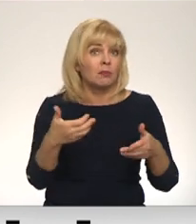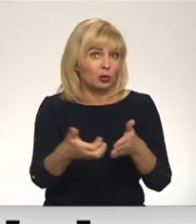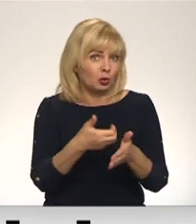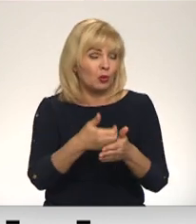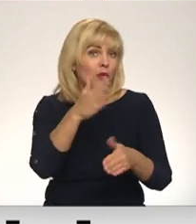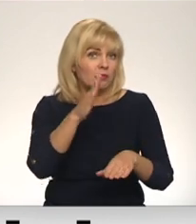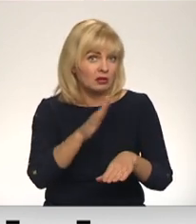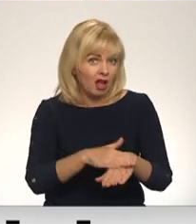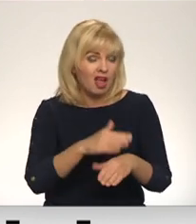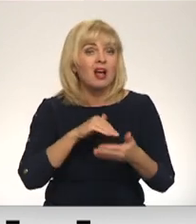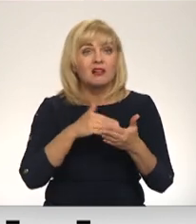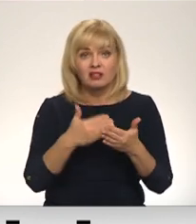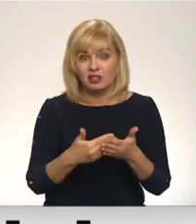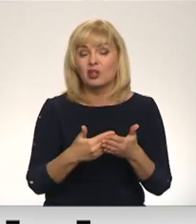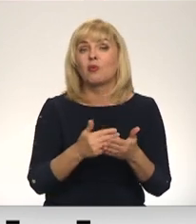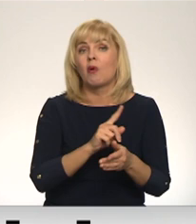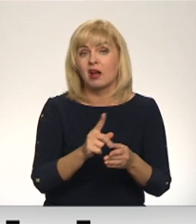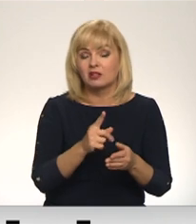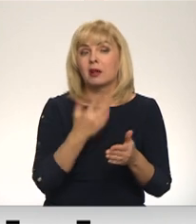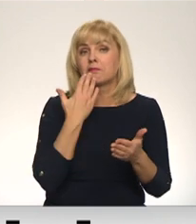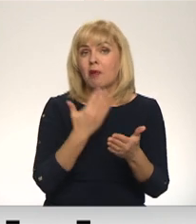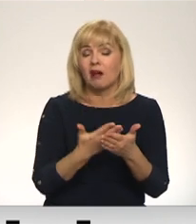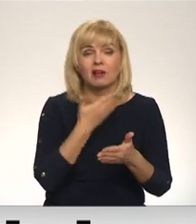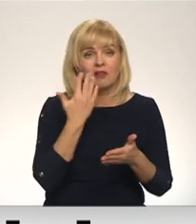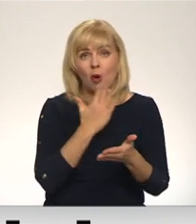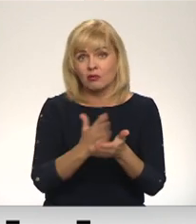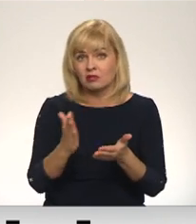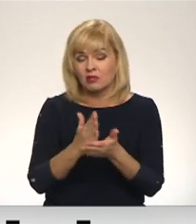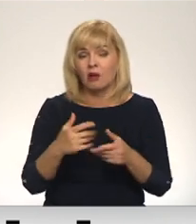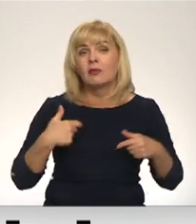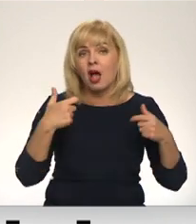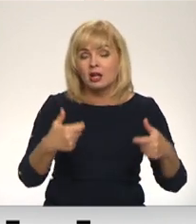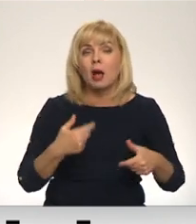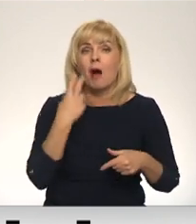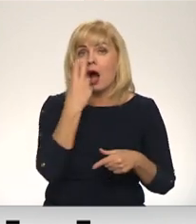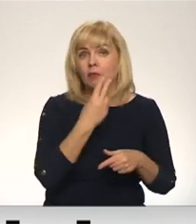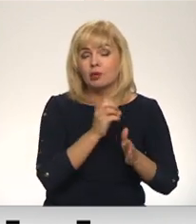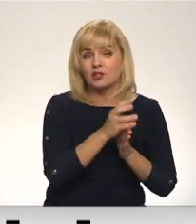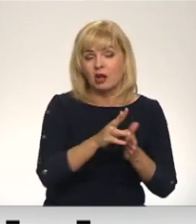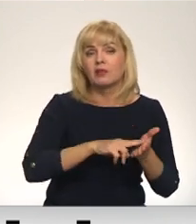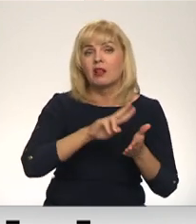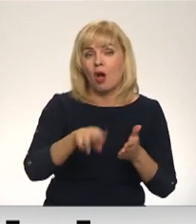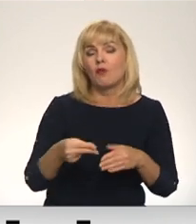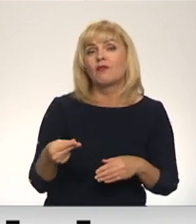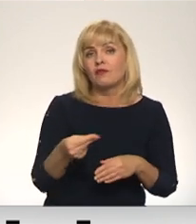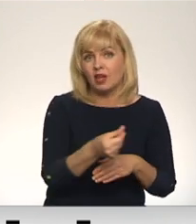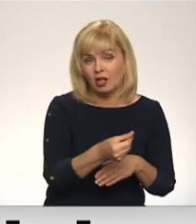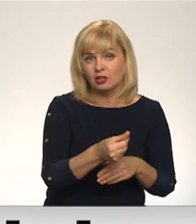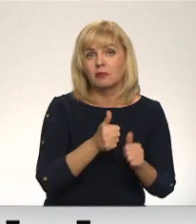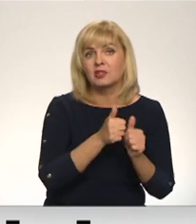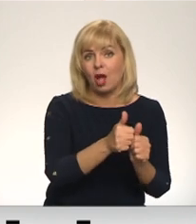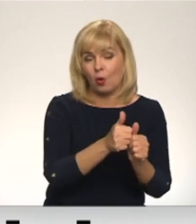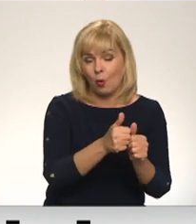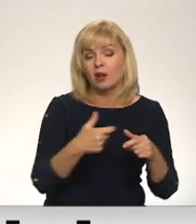dēļ. Šāda situācija izveidojusies, jo neesot sakārtot riepu apsaimniekošanas sistēma, kas ļautu finansējumam sekot